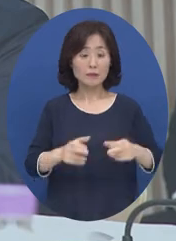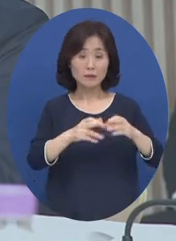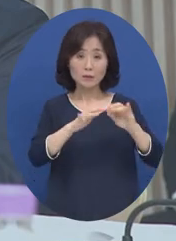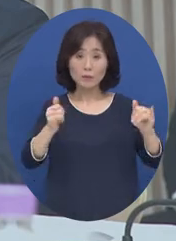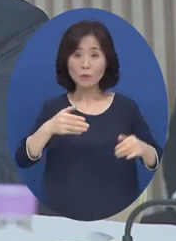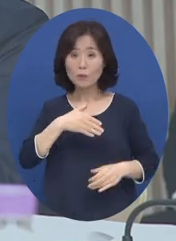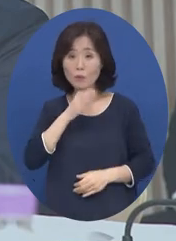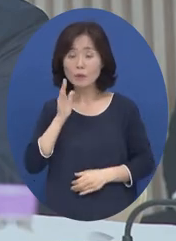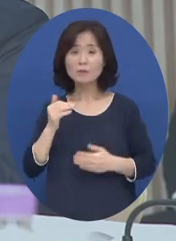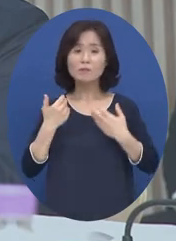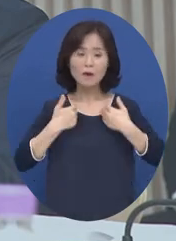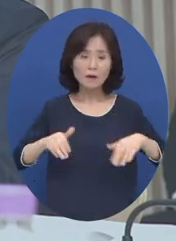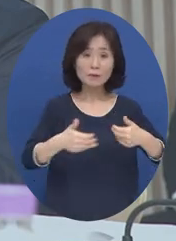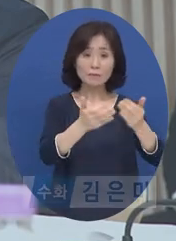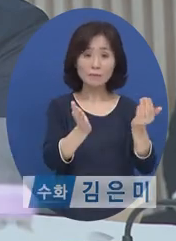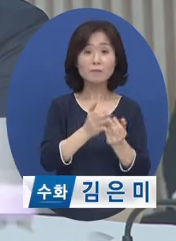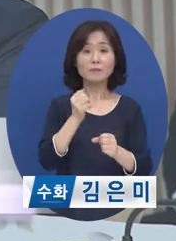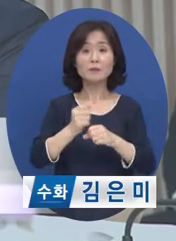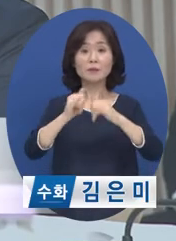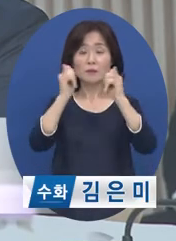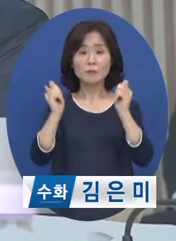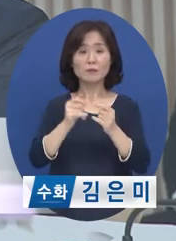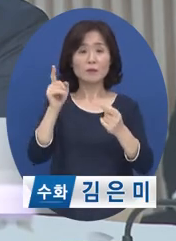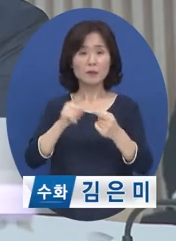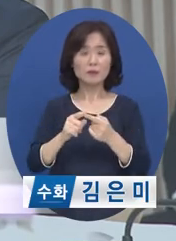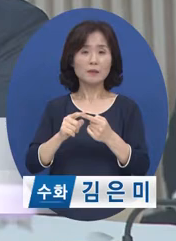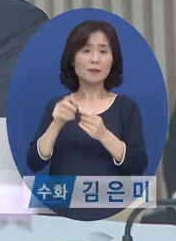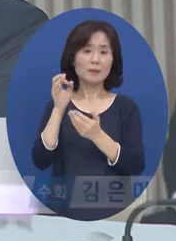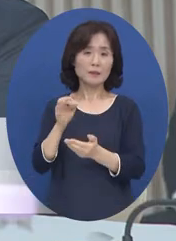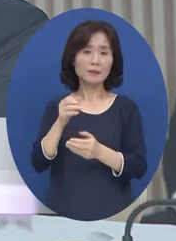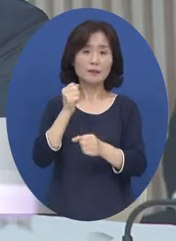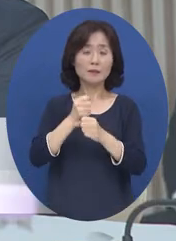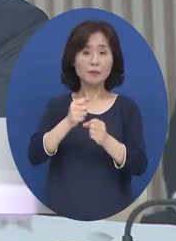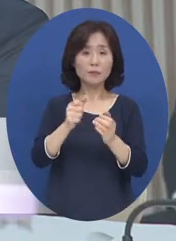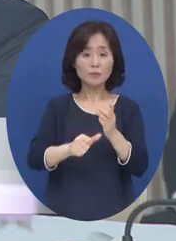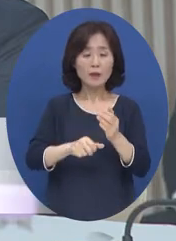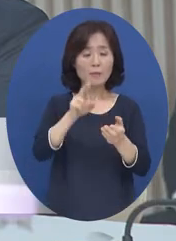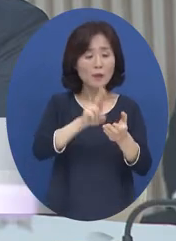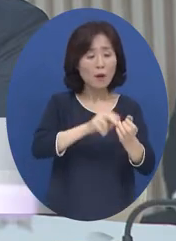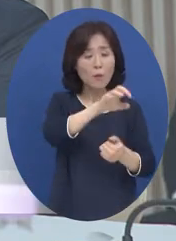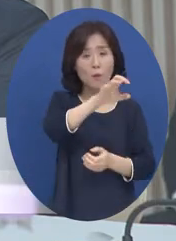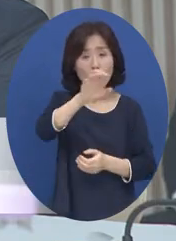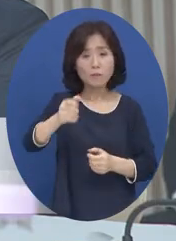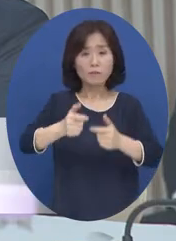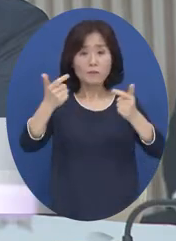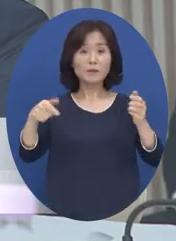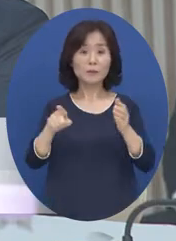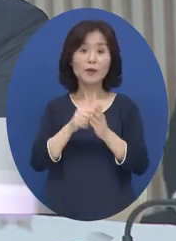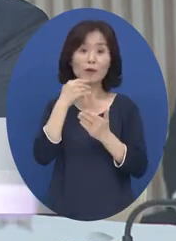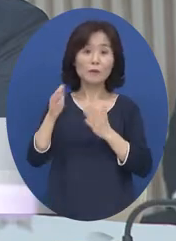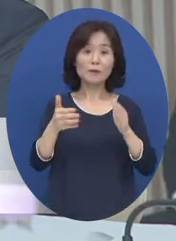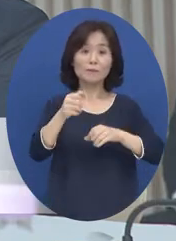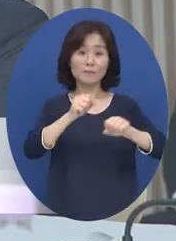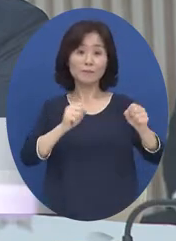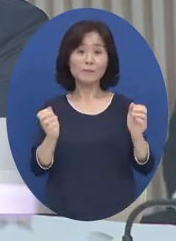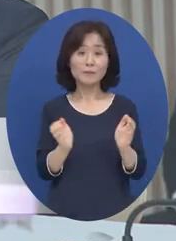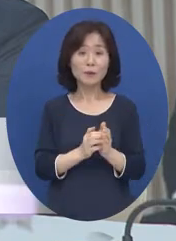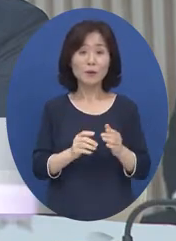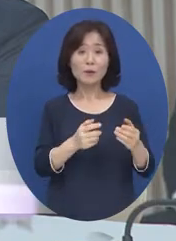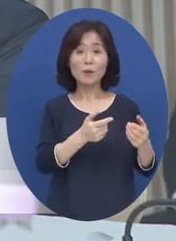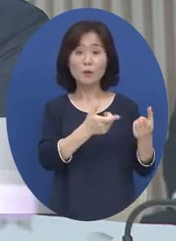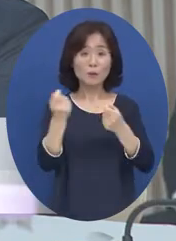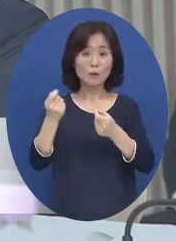장애인이나 노인 등의 취약계층이 만드는 사회적 가치 생산품의 판로를 확대하기 위해 경기도가 나섰습니다. 공동